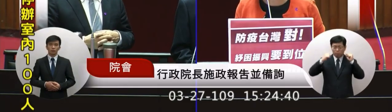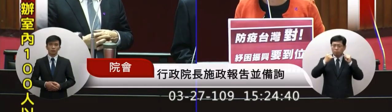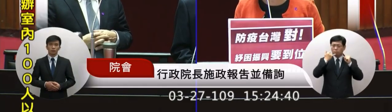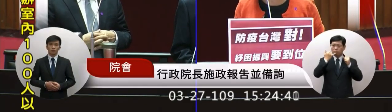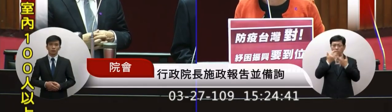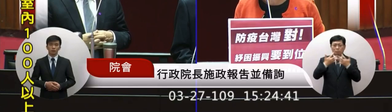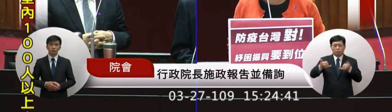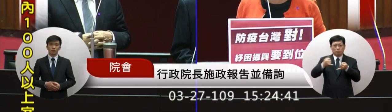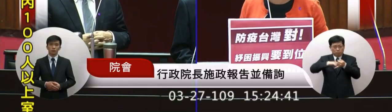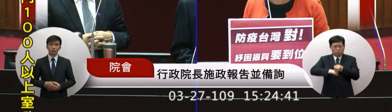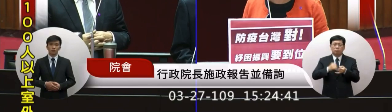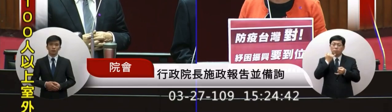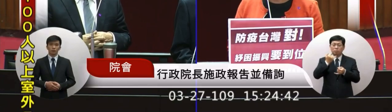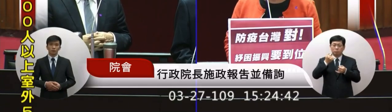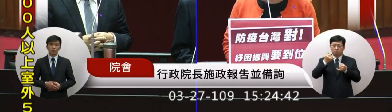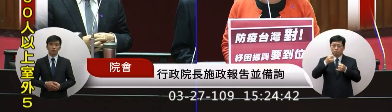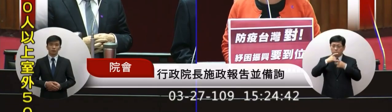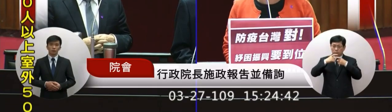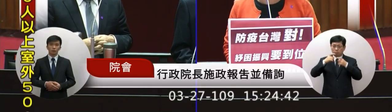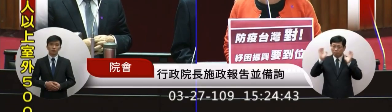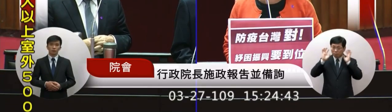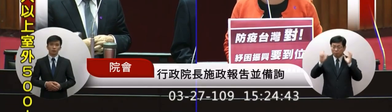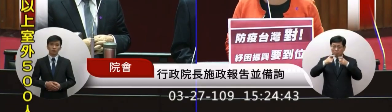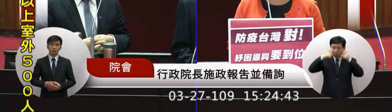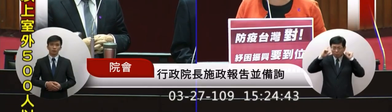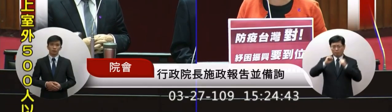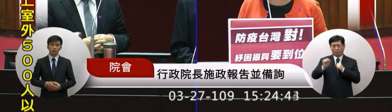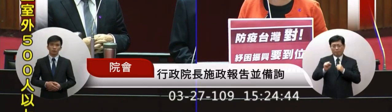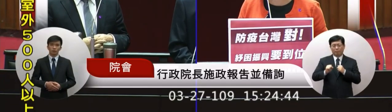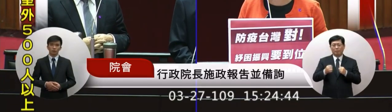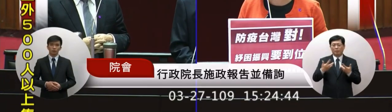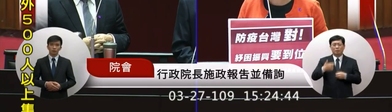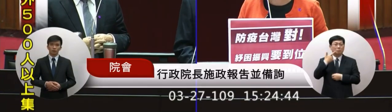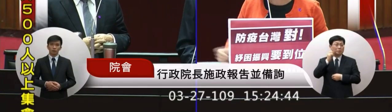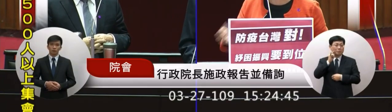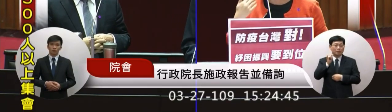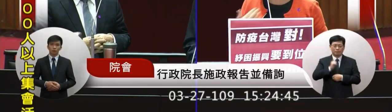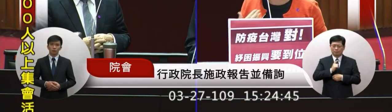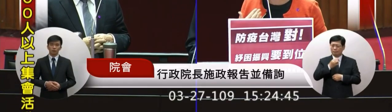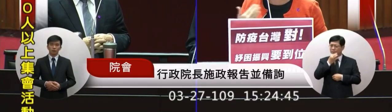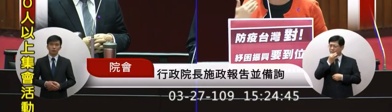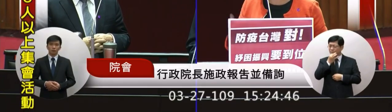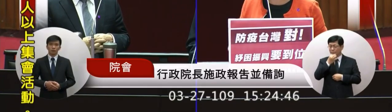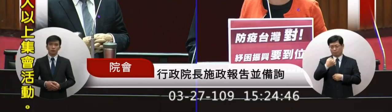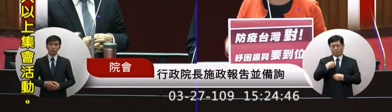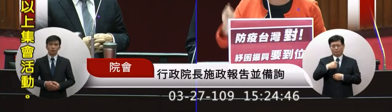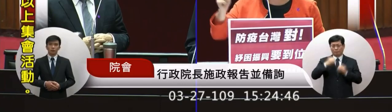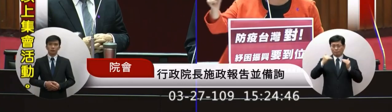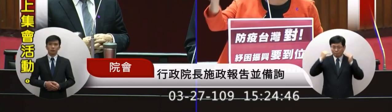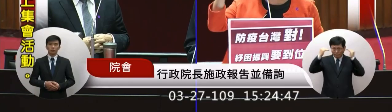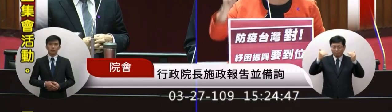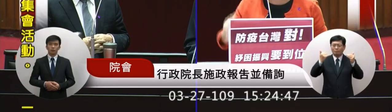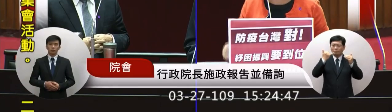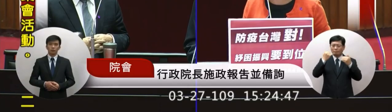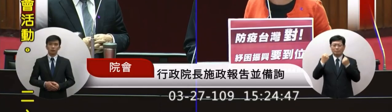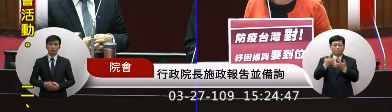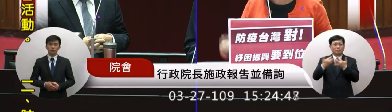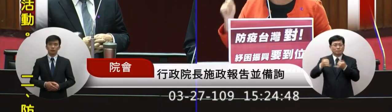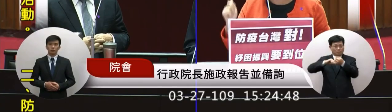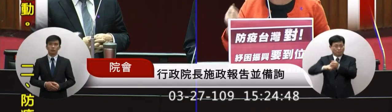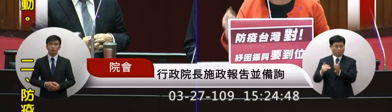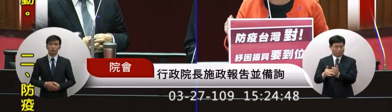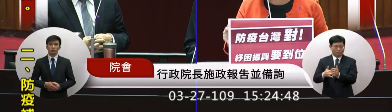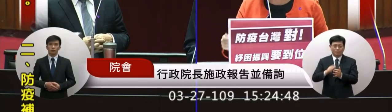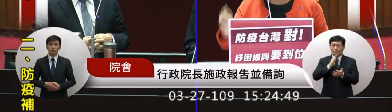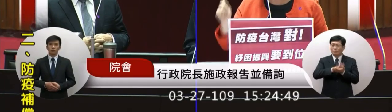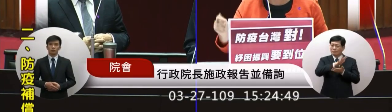网络预购，儿童口罩没有办法，所以很多家长呢，他也许我自己成人的口罩可以透过网络来预购，但